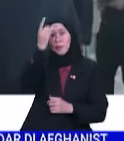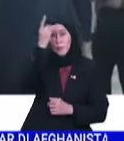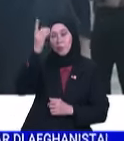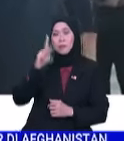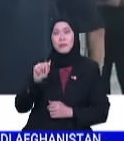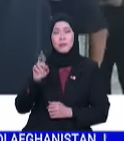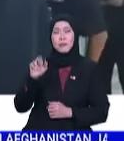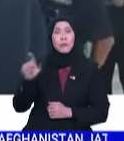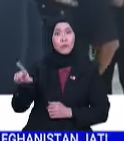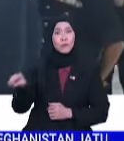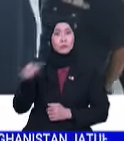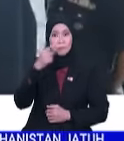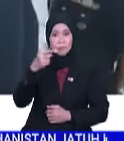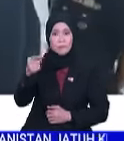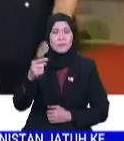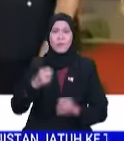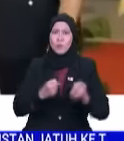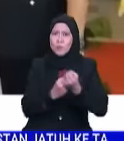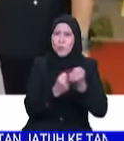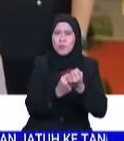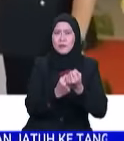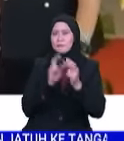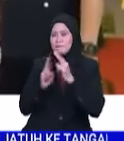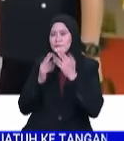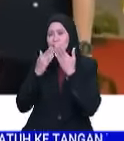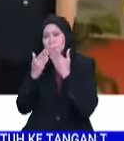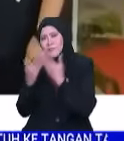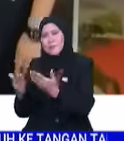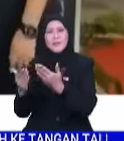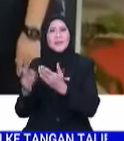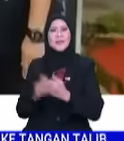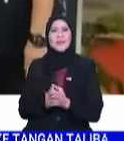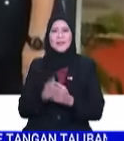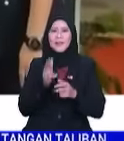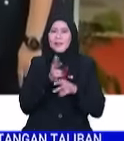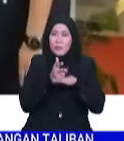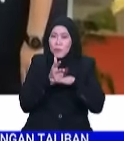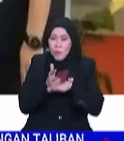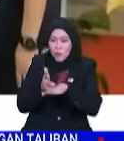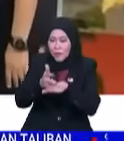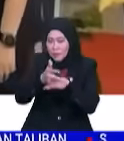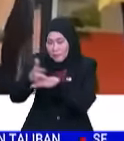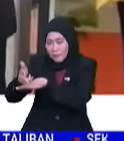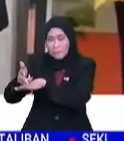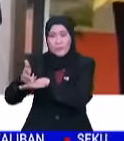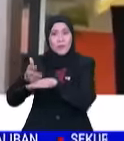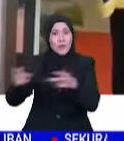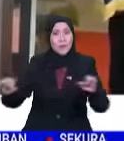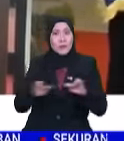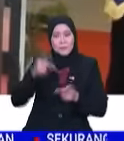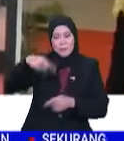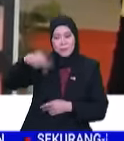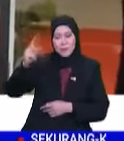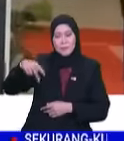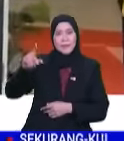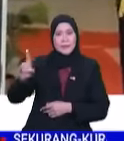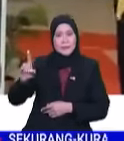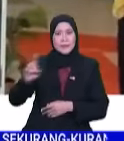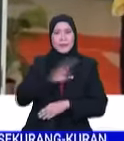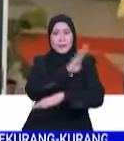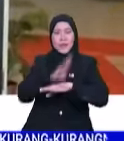Zaman berkata sumbangan tersebut amat dihargai. Ketika ini, drone digunakan untuk pemantauan kawasan PKPD seperti